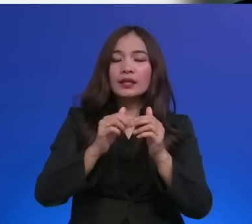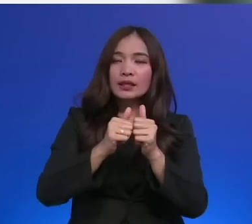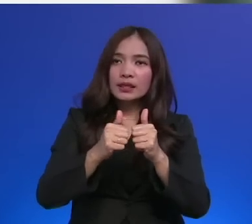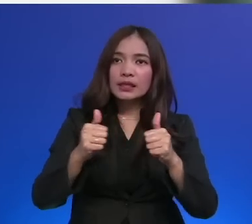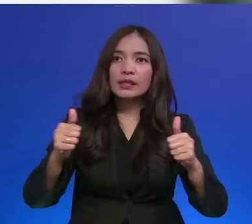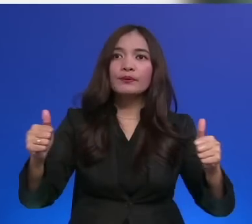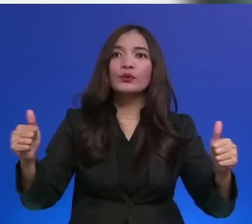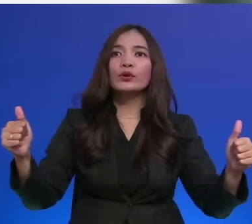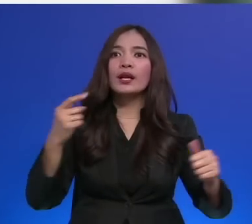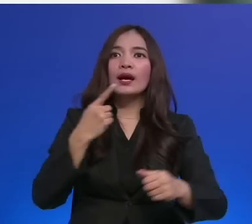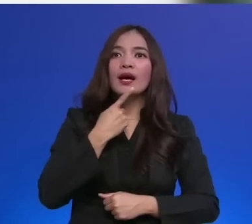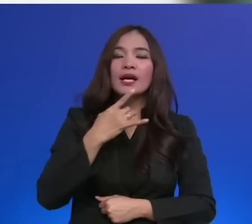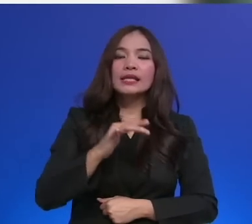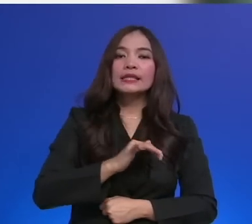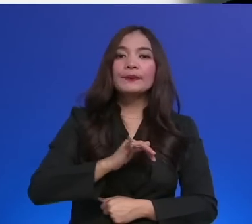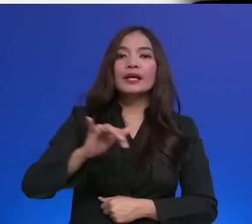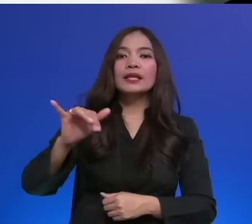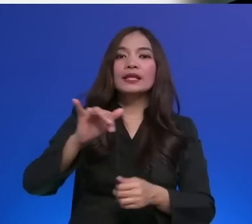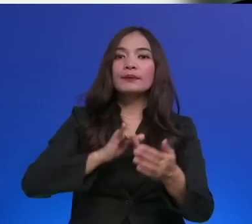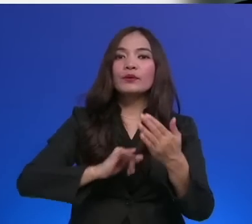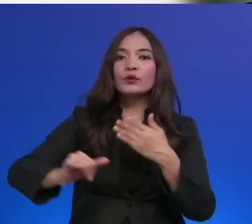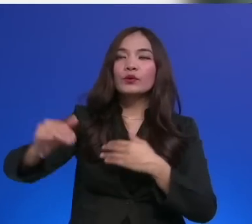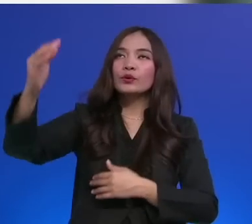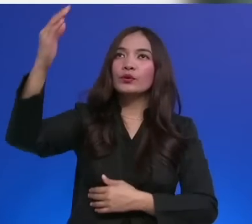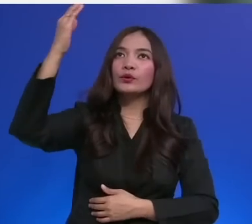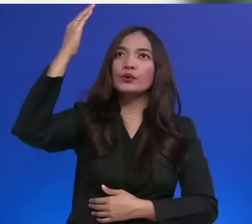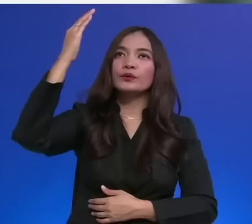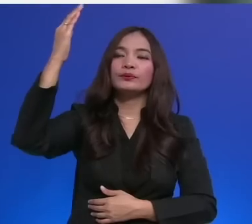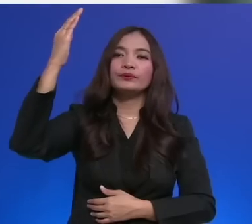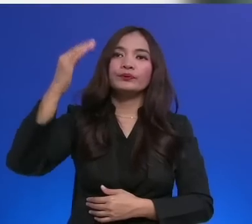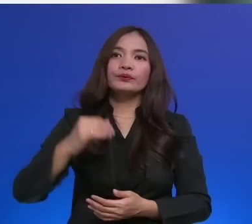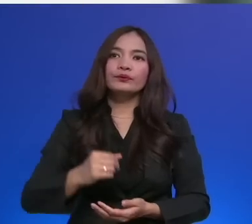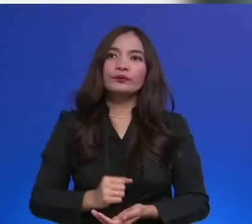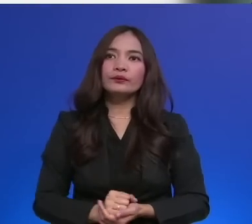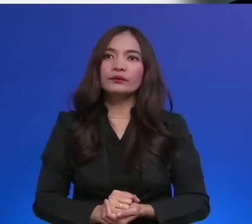menjadi sempurna sepertimu.